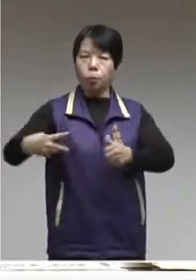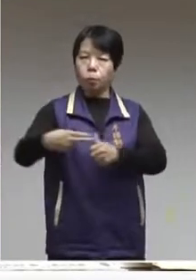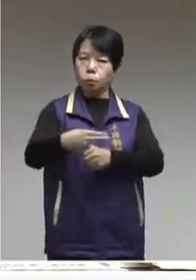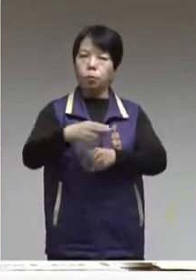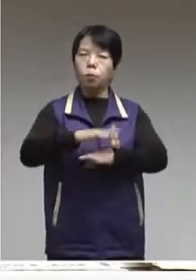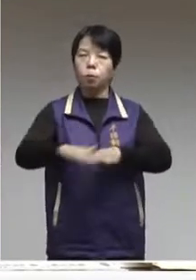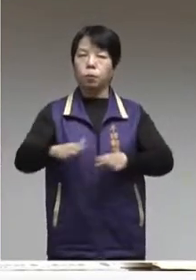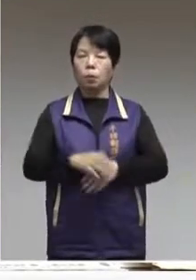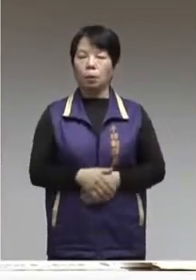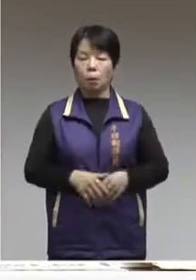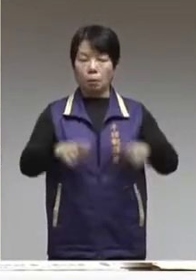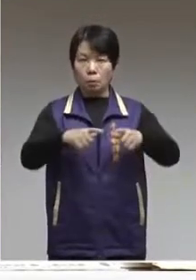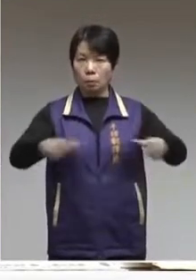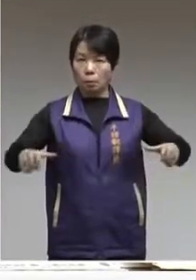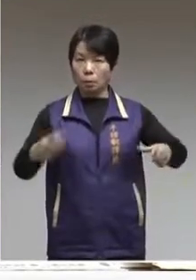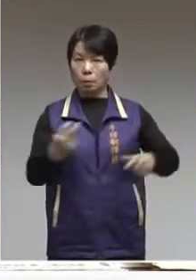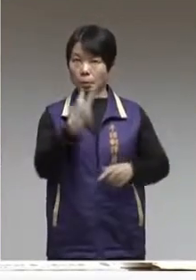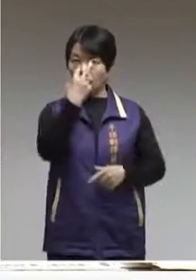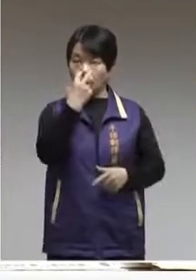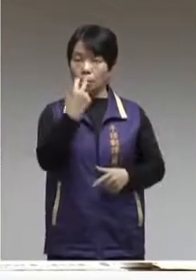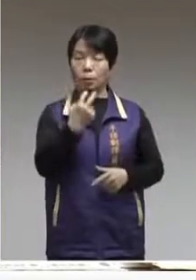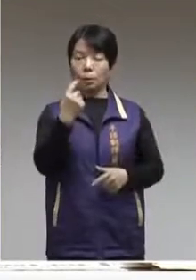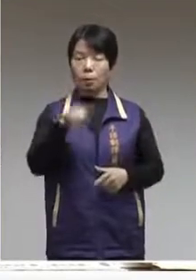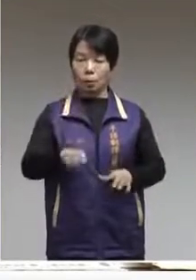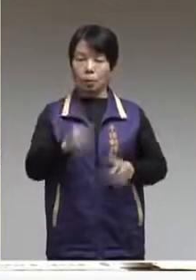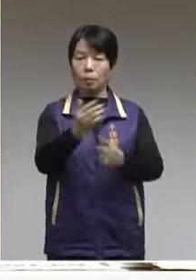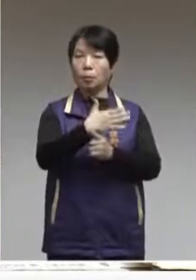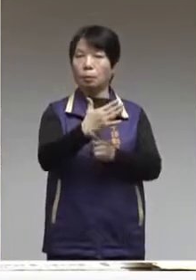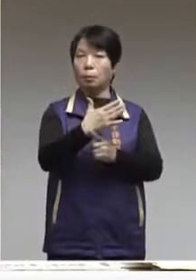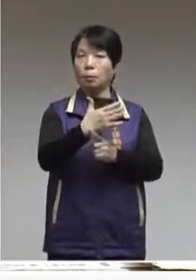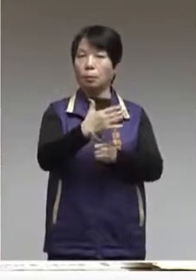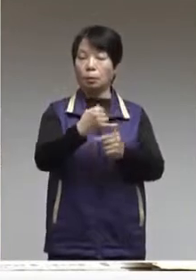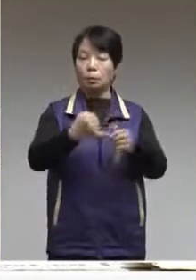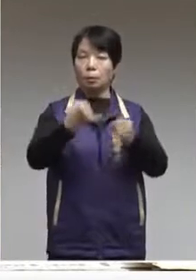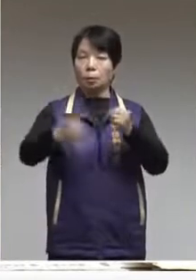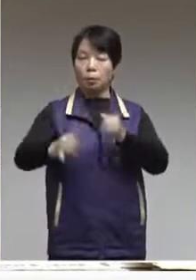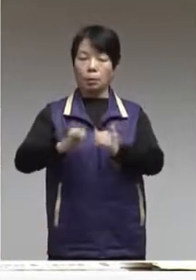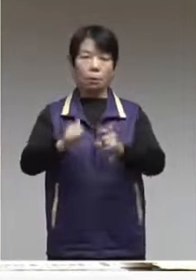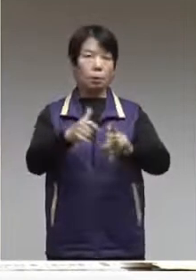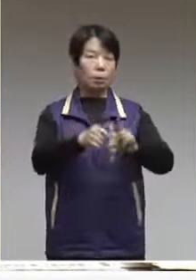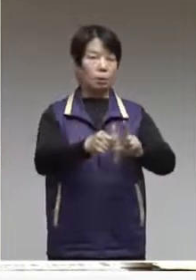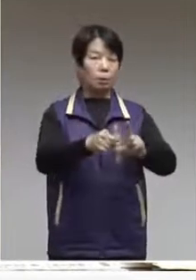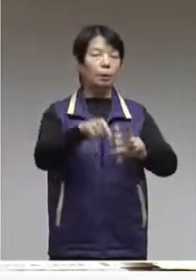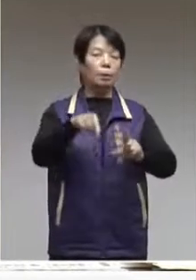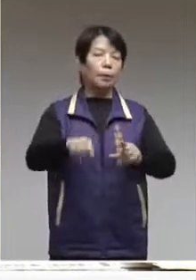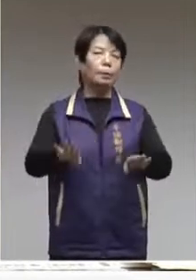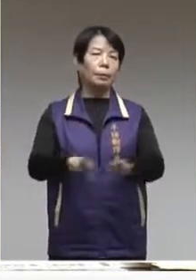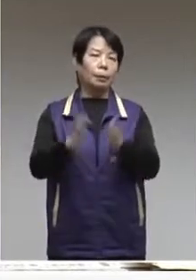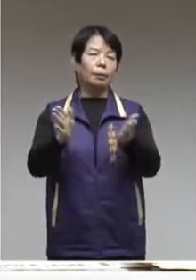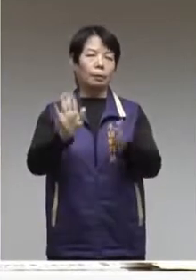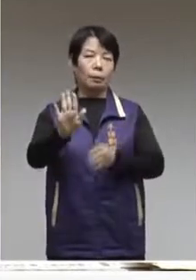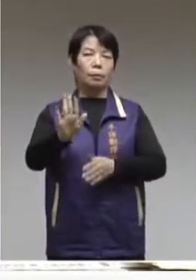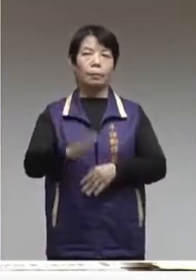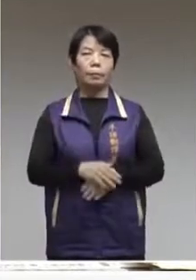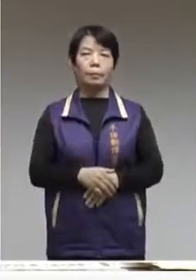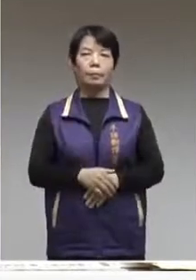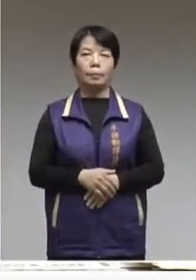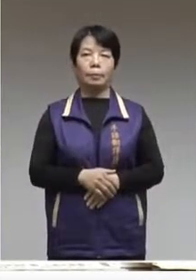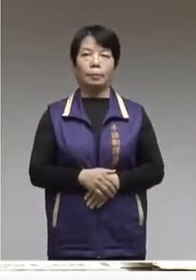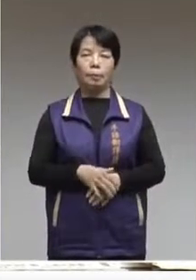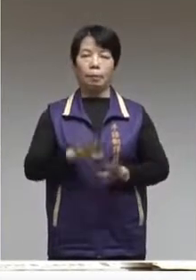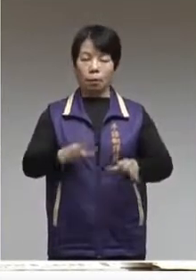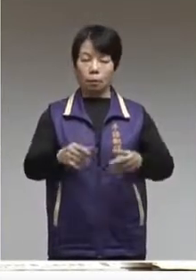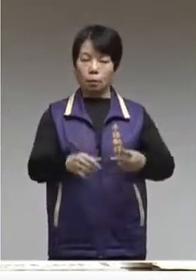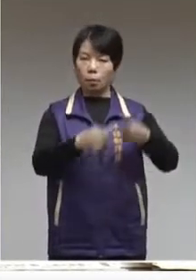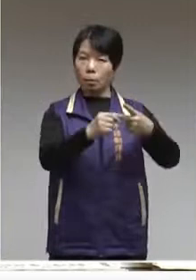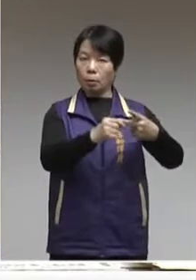那扩大筛检的部分，我们在旗津的社区就已经开始在做筛检。所以意思就是说，假如